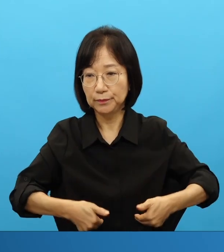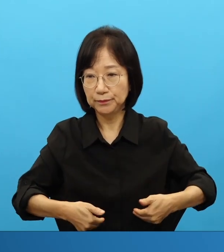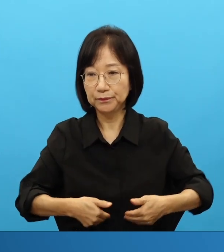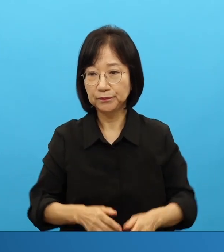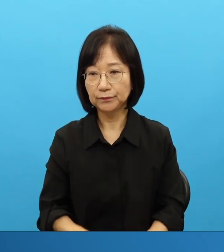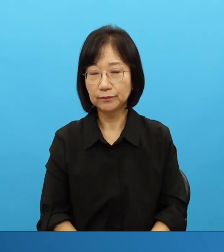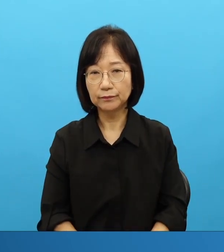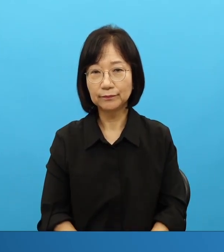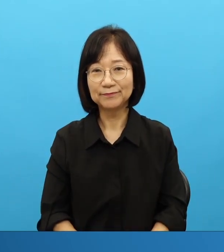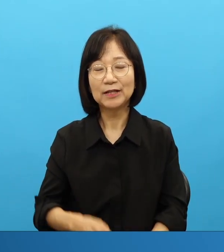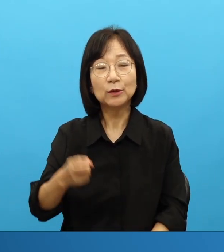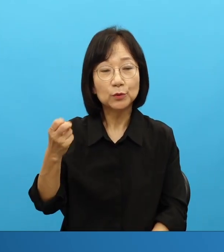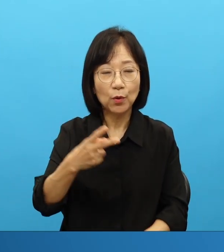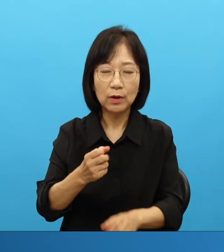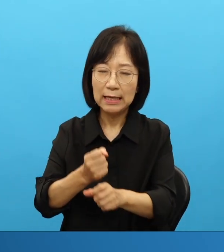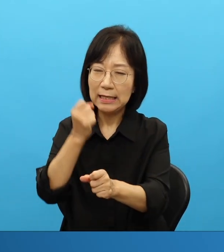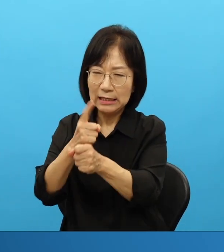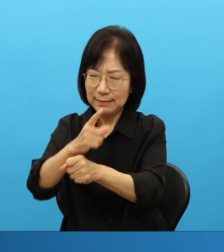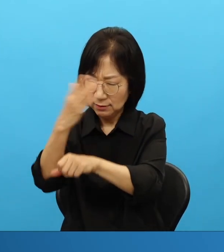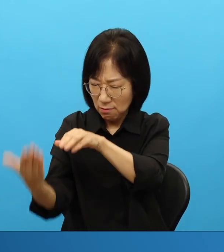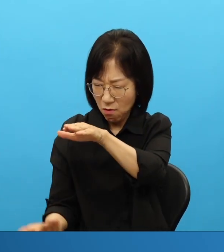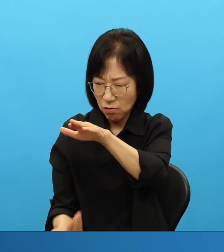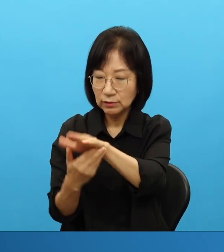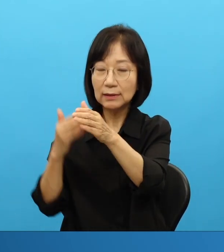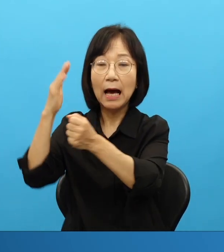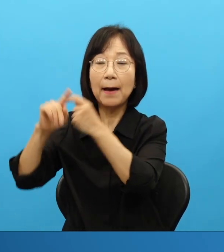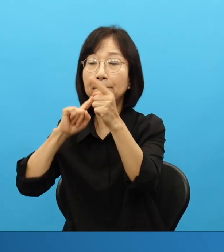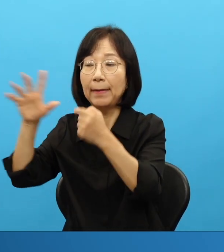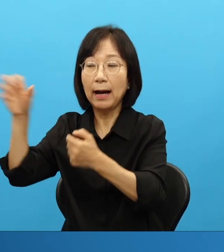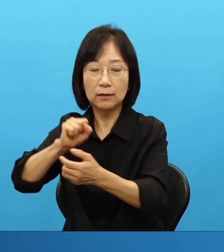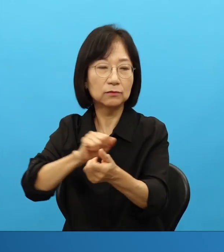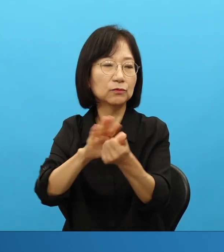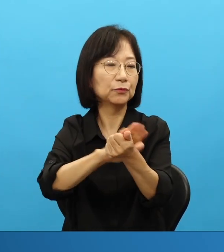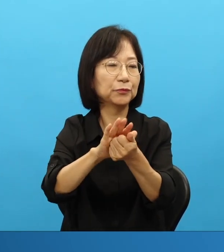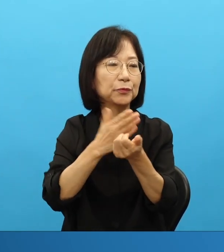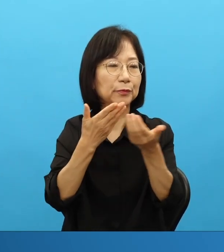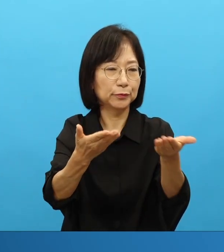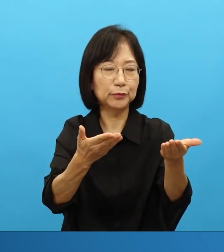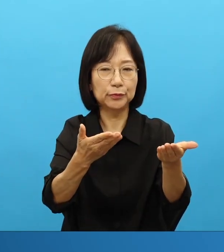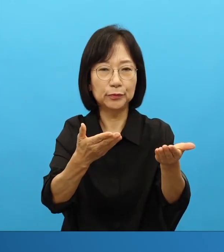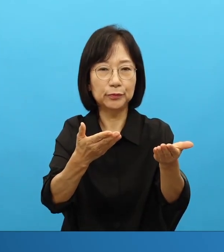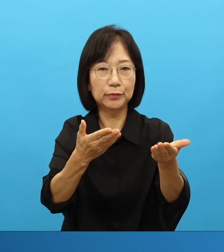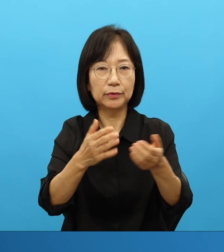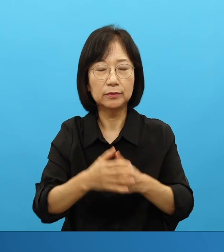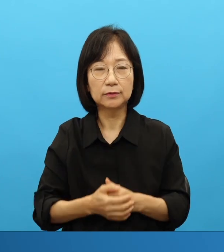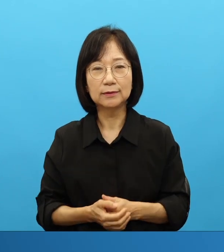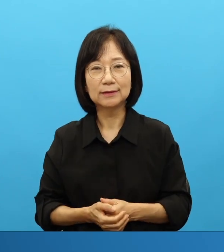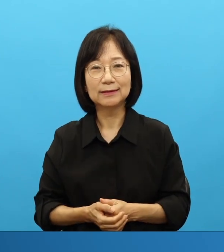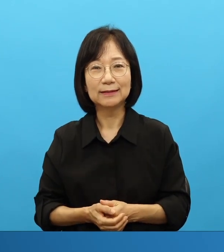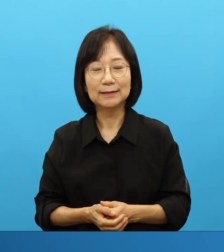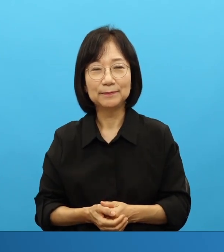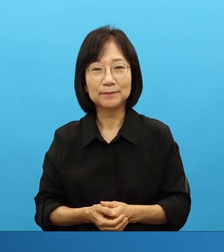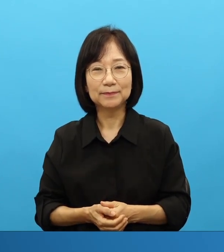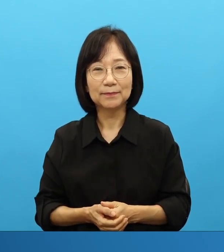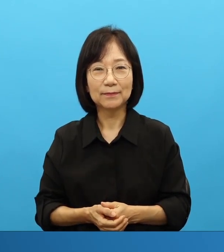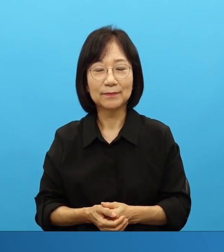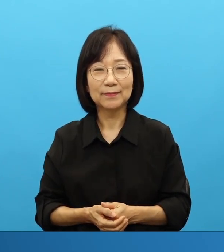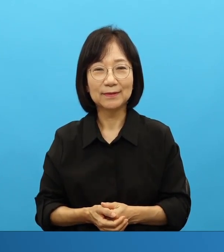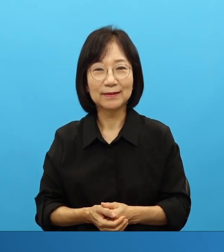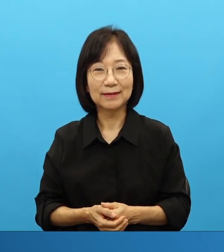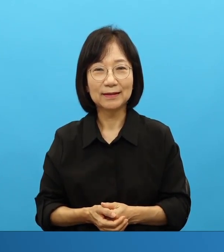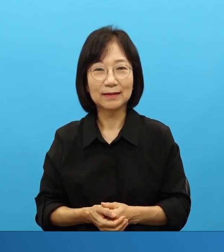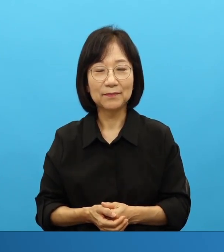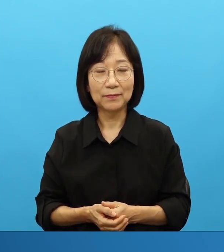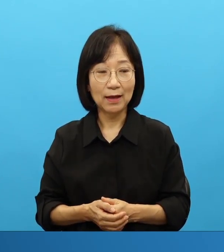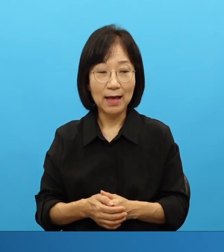성취된 하나님의 말씀으로. Moreover, it's the word of God that has been fulfilled. 하나님의 말씀, 성취된 하나님 말씀을 가지고 위로하는 데는요. 사람이